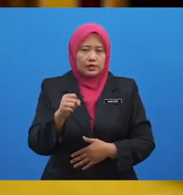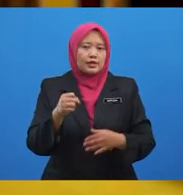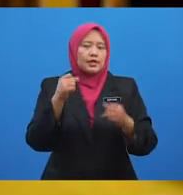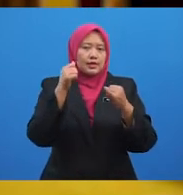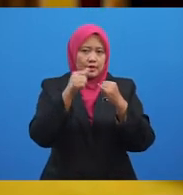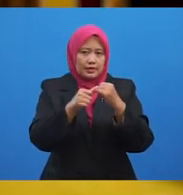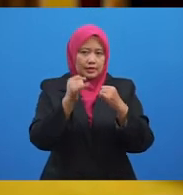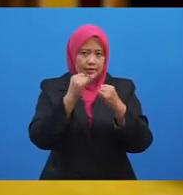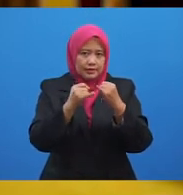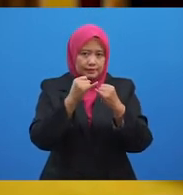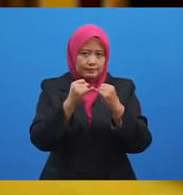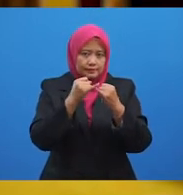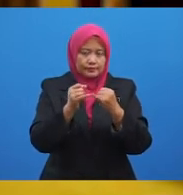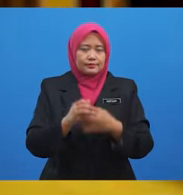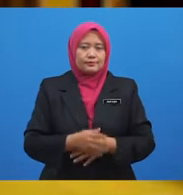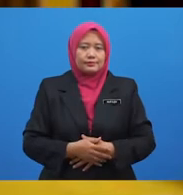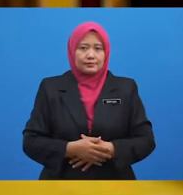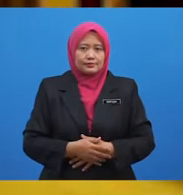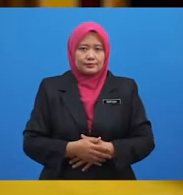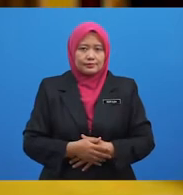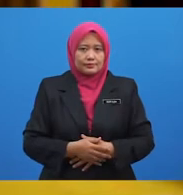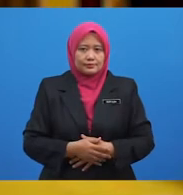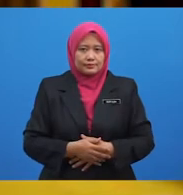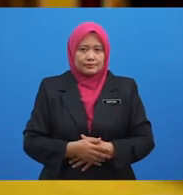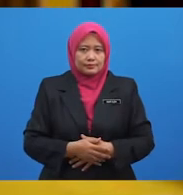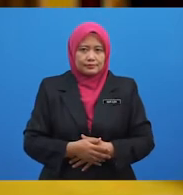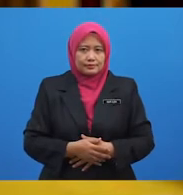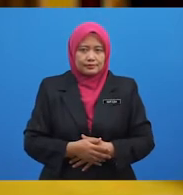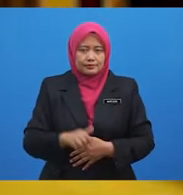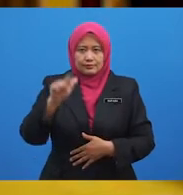latar masyarakat. Jawapan murid-murid ialah